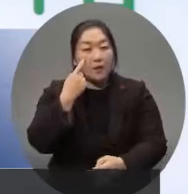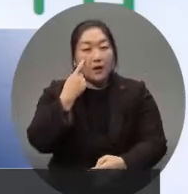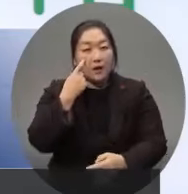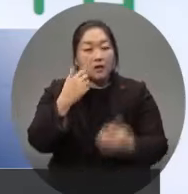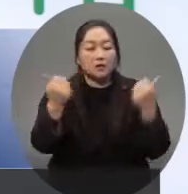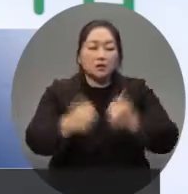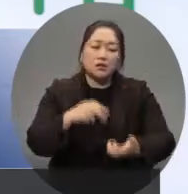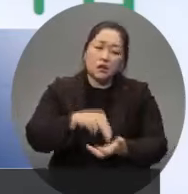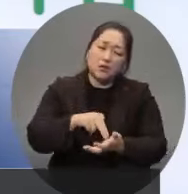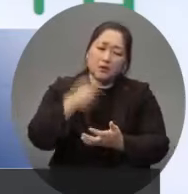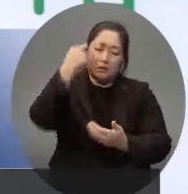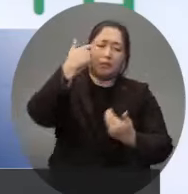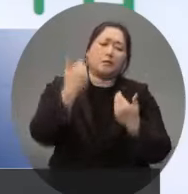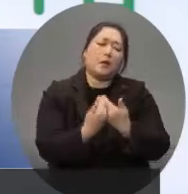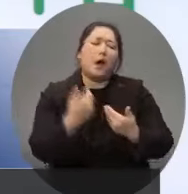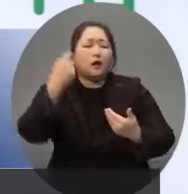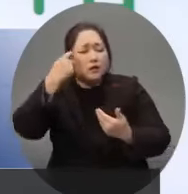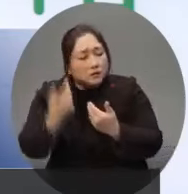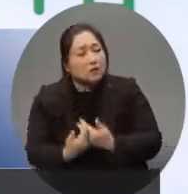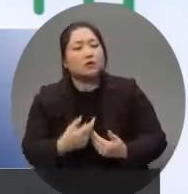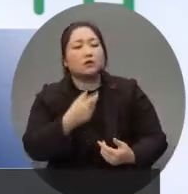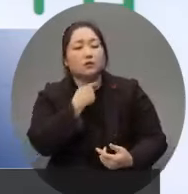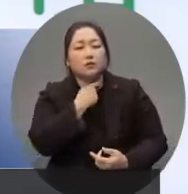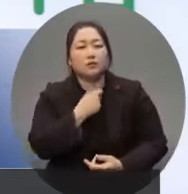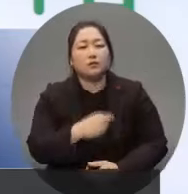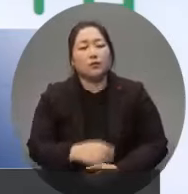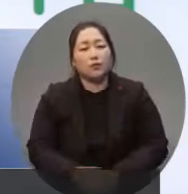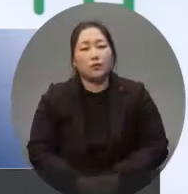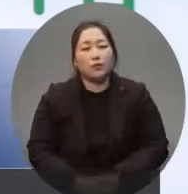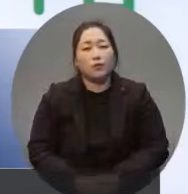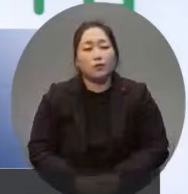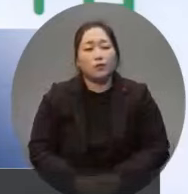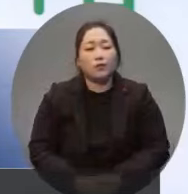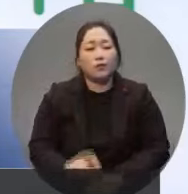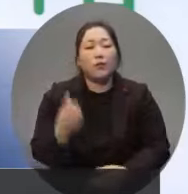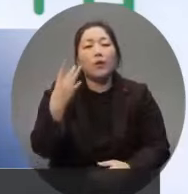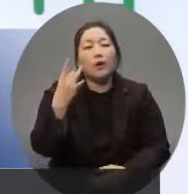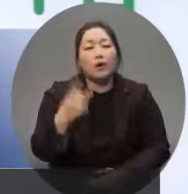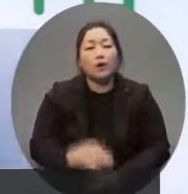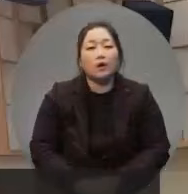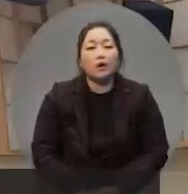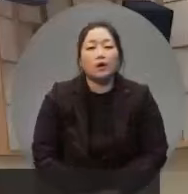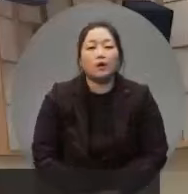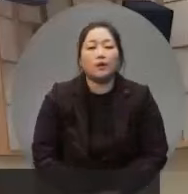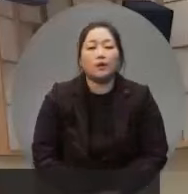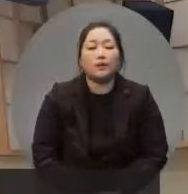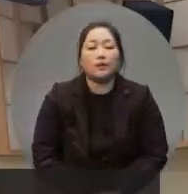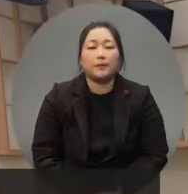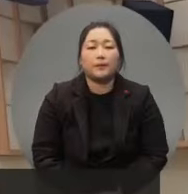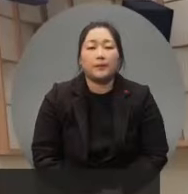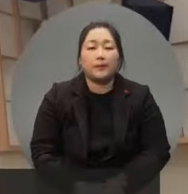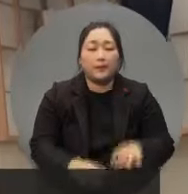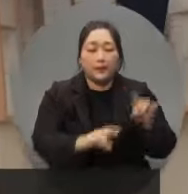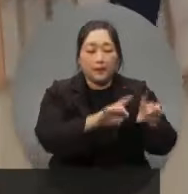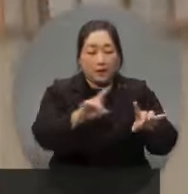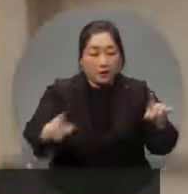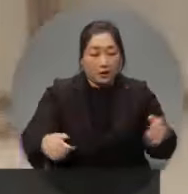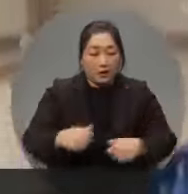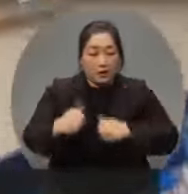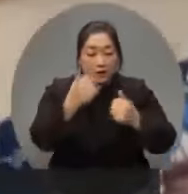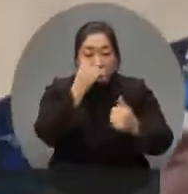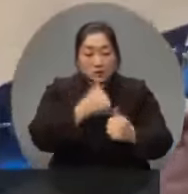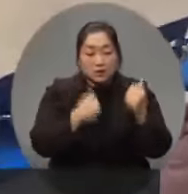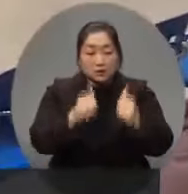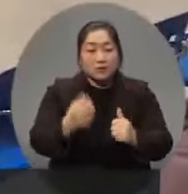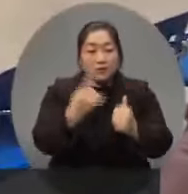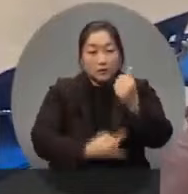의회 차원에서 반대 입장을 오히려 내는 방식이어야 한다. 각 의정비 심의위는